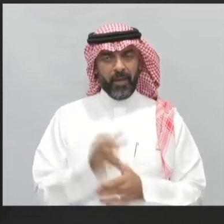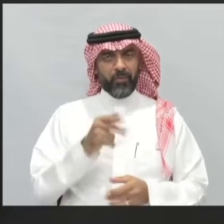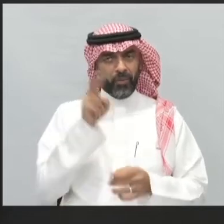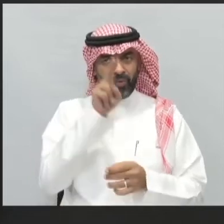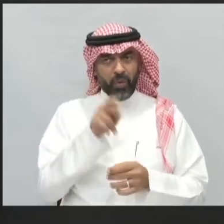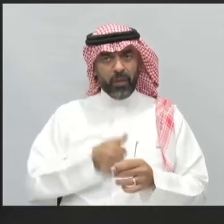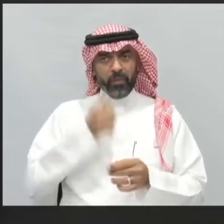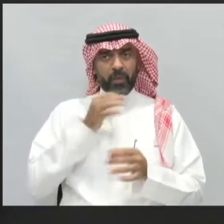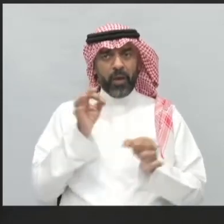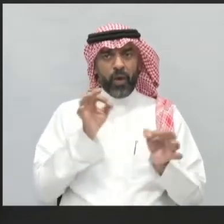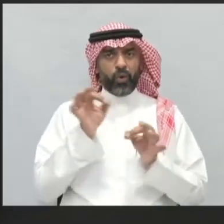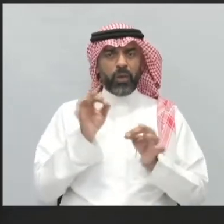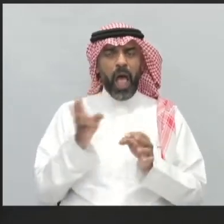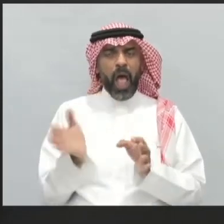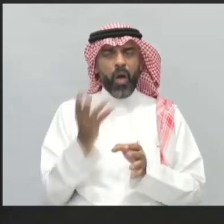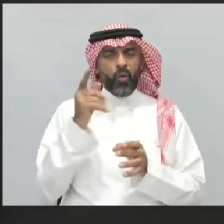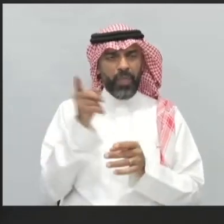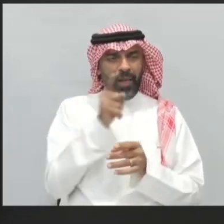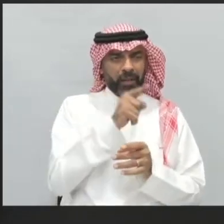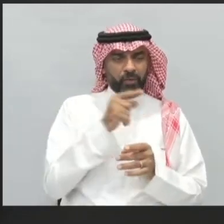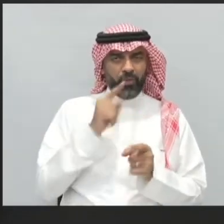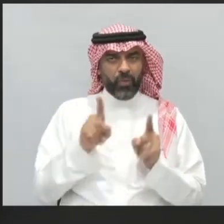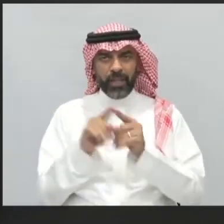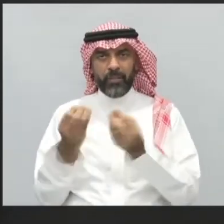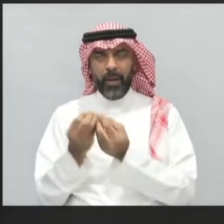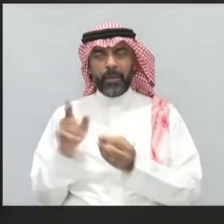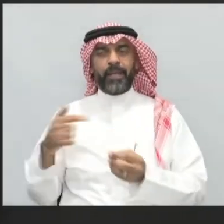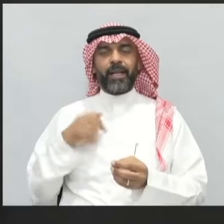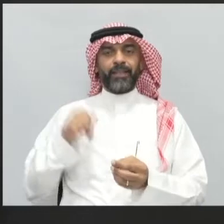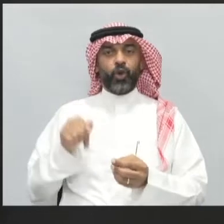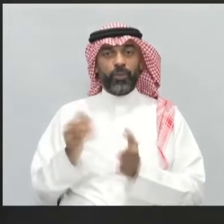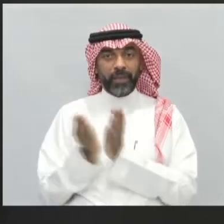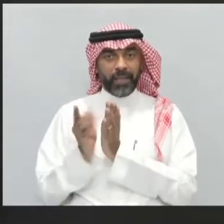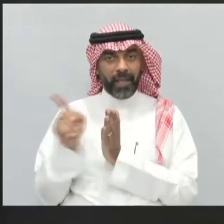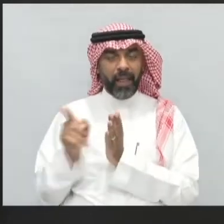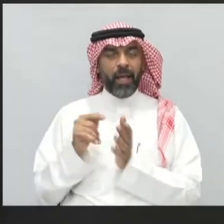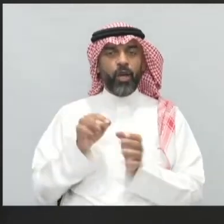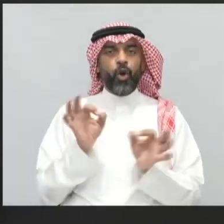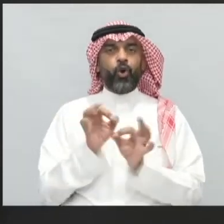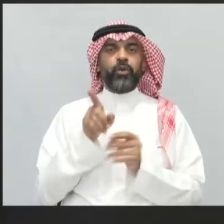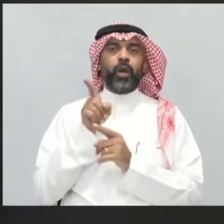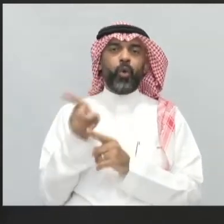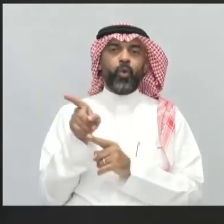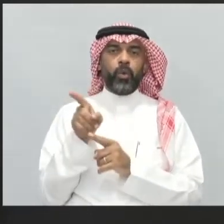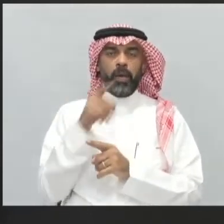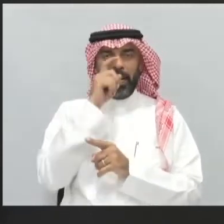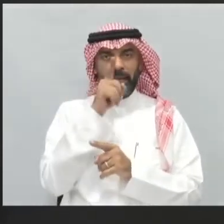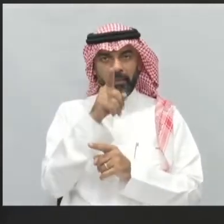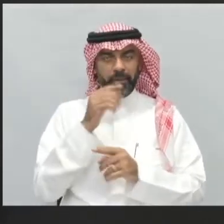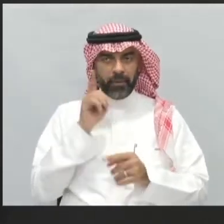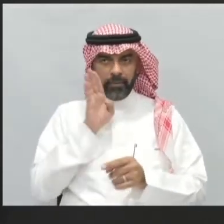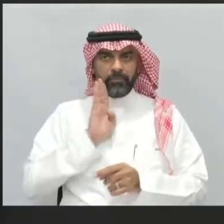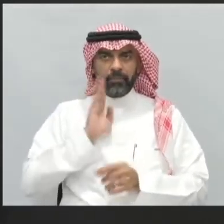المعطيات والمطلوب في المساله عودناك على استخدام الخطوات الاربع لحل المسائل حتى لو كانت المساله